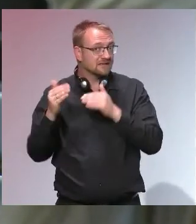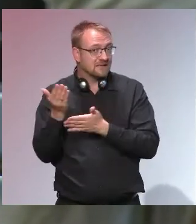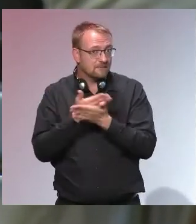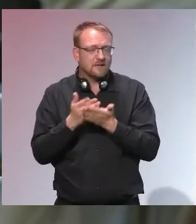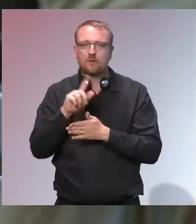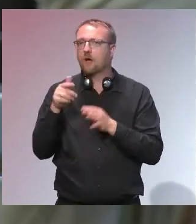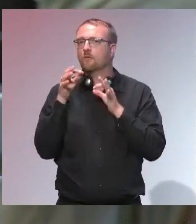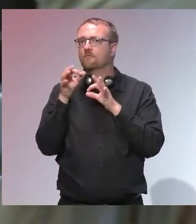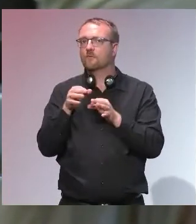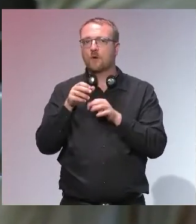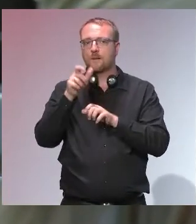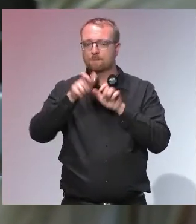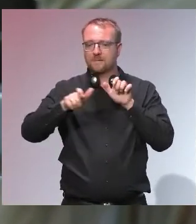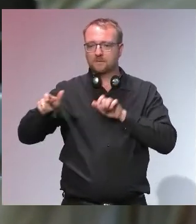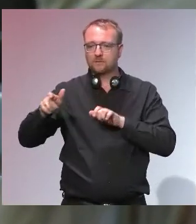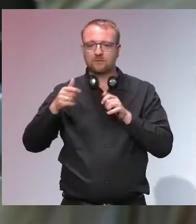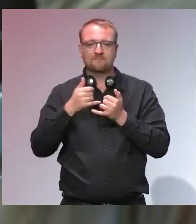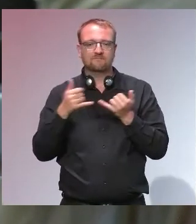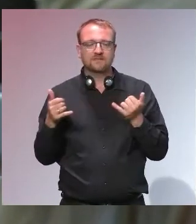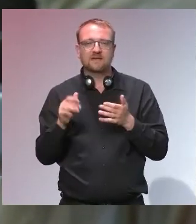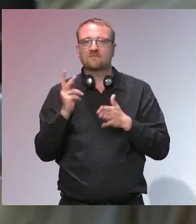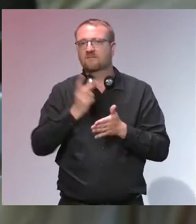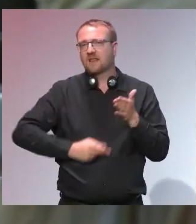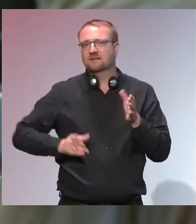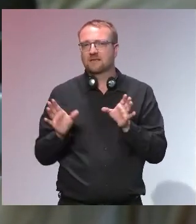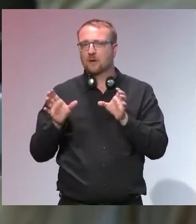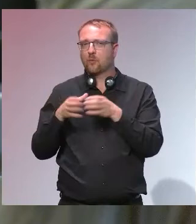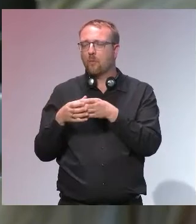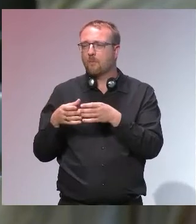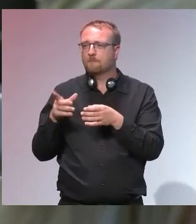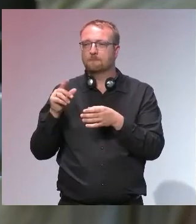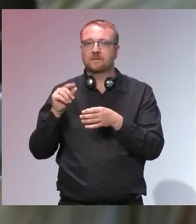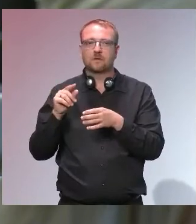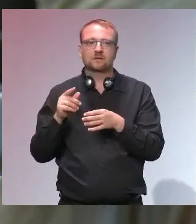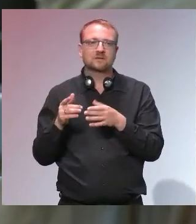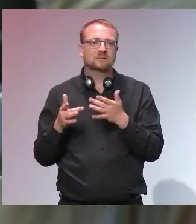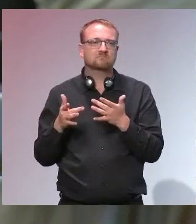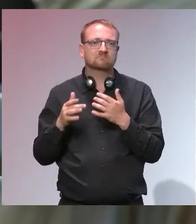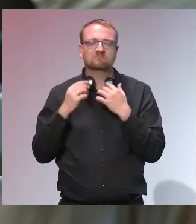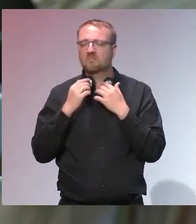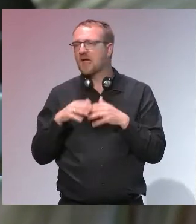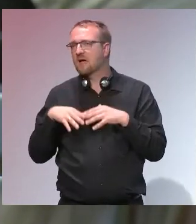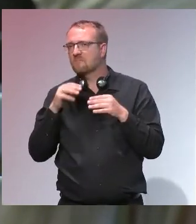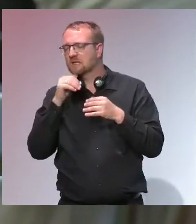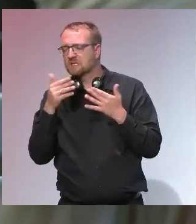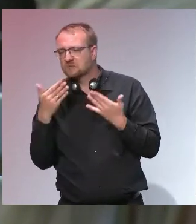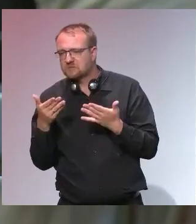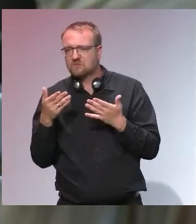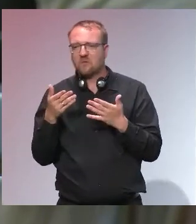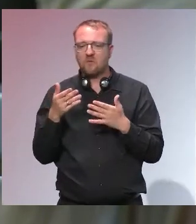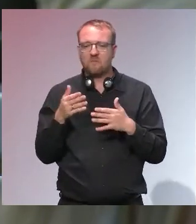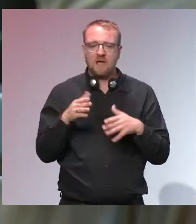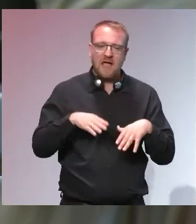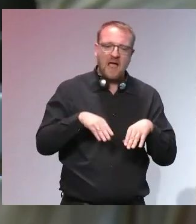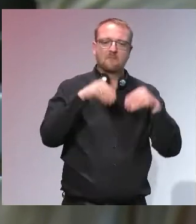auch für Menschen, die vielleicht zu vulnerablen Gruppen gehören, die im ersten Bildungsweg vielleicht nicht so den Zugang zu dem Bildungsziel hatten, das